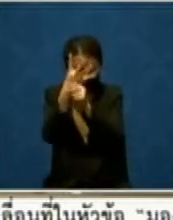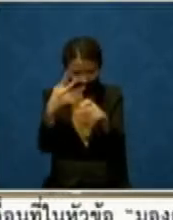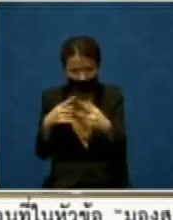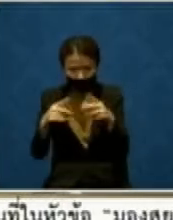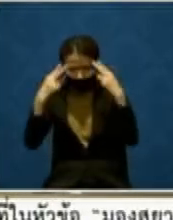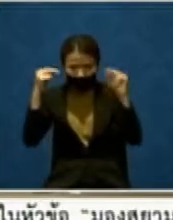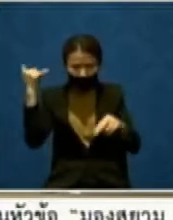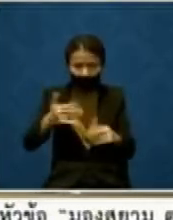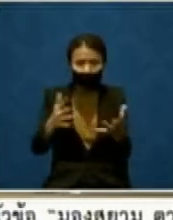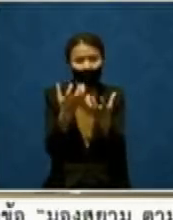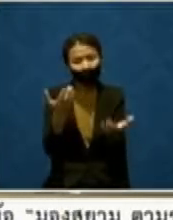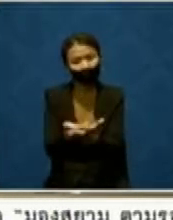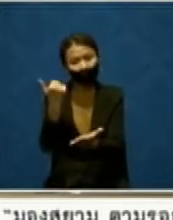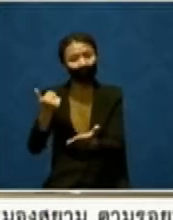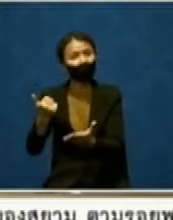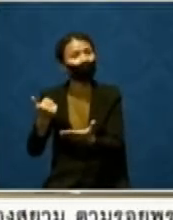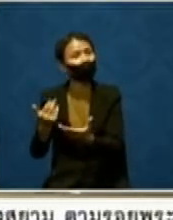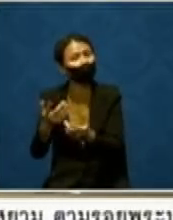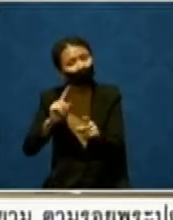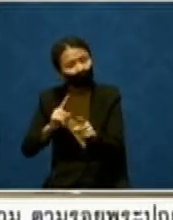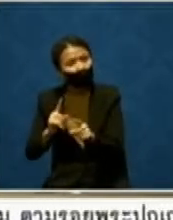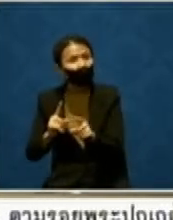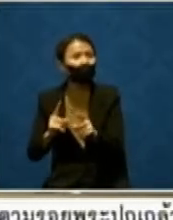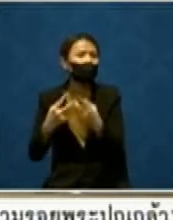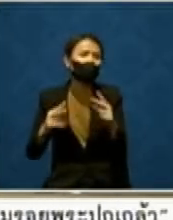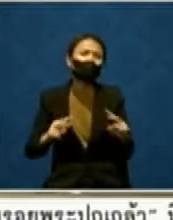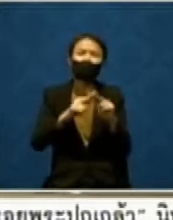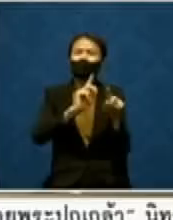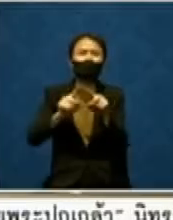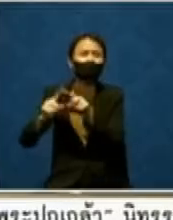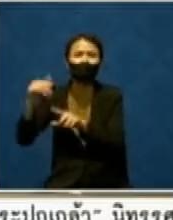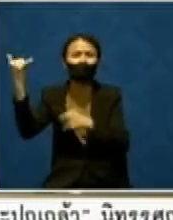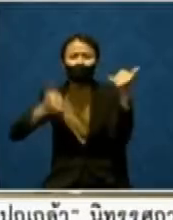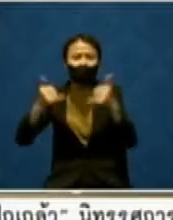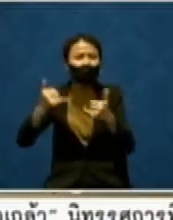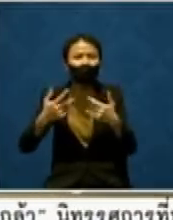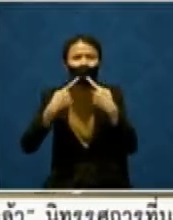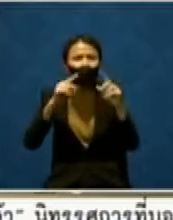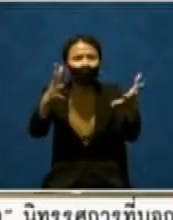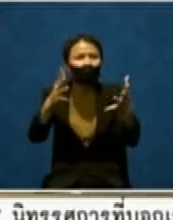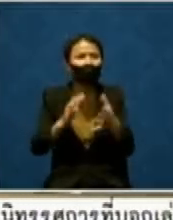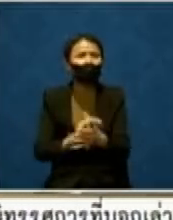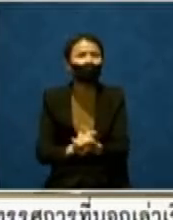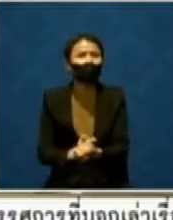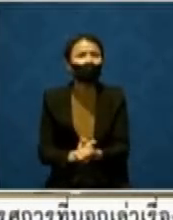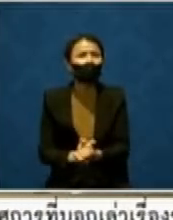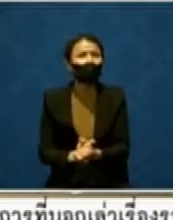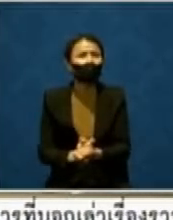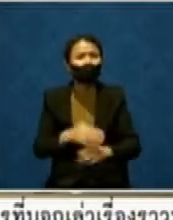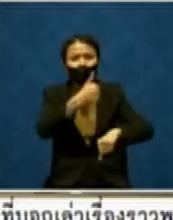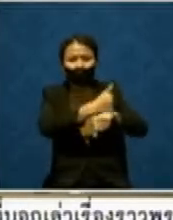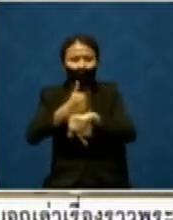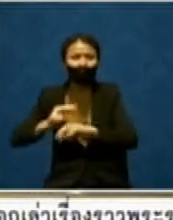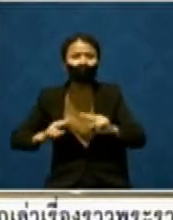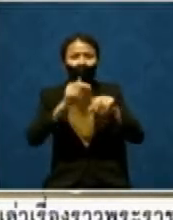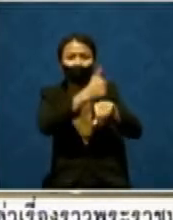ั้งแลวนะ ก่อนนั้นนี้มัเป็เคสของกรณีคุณ คุมหัสไยอ๋อ นจะประจำอยู่แล้วอกันเลย